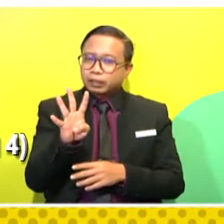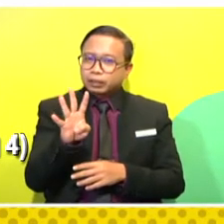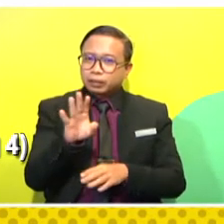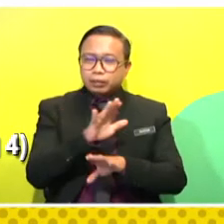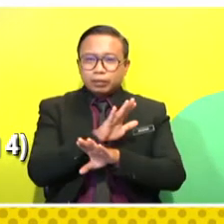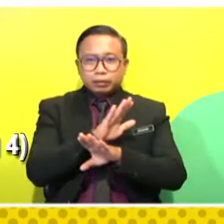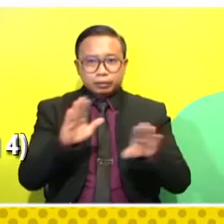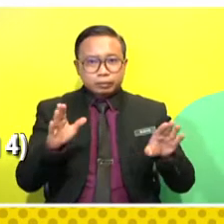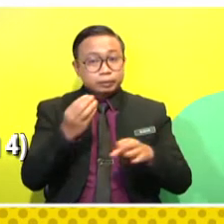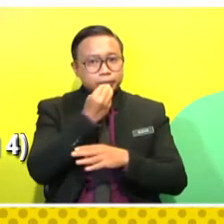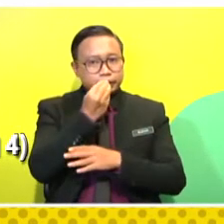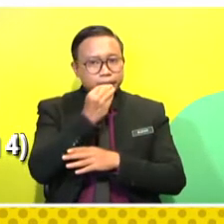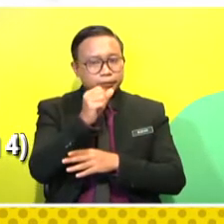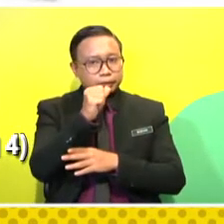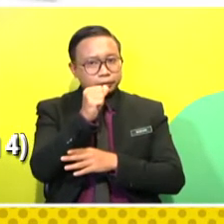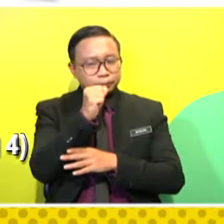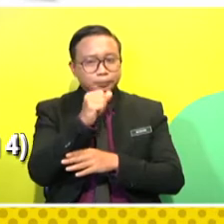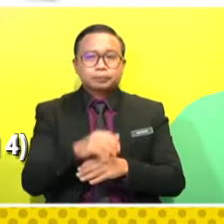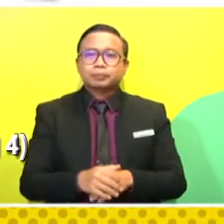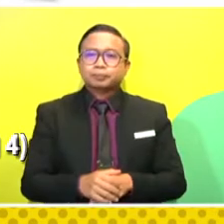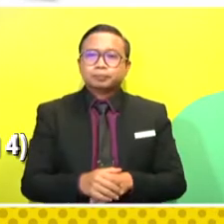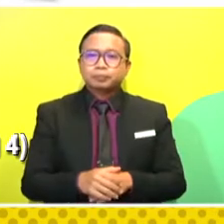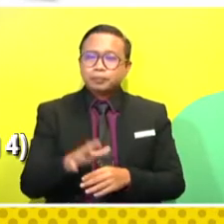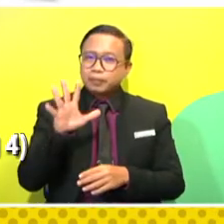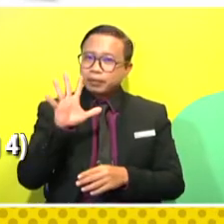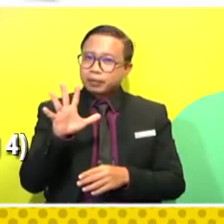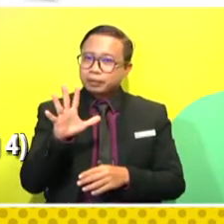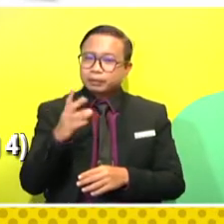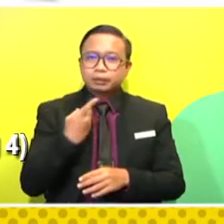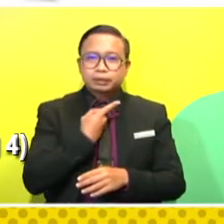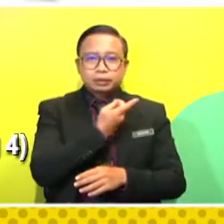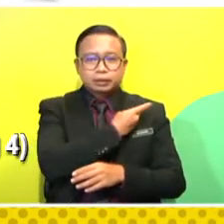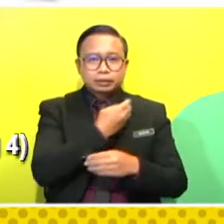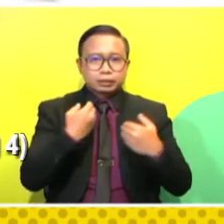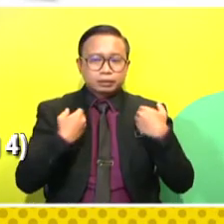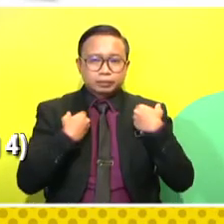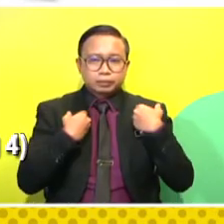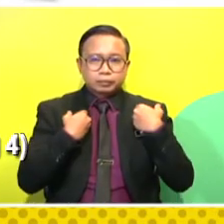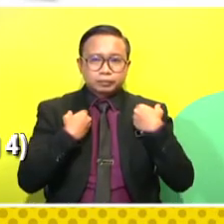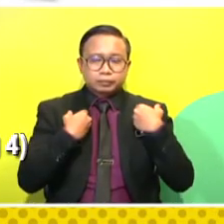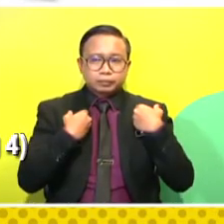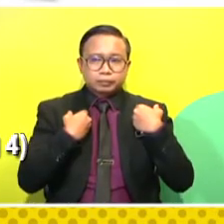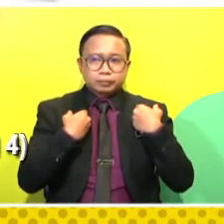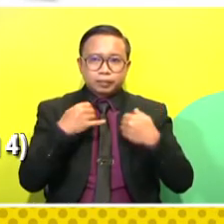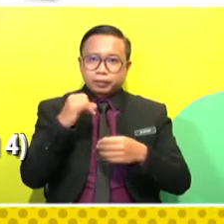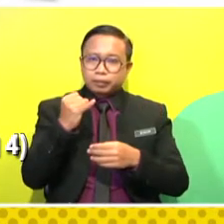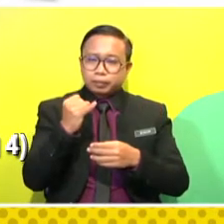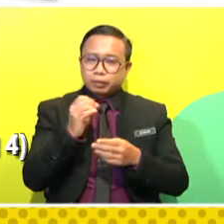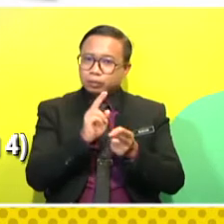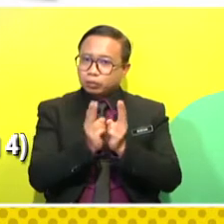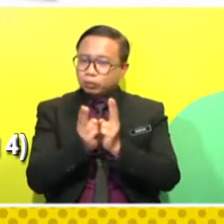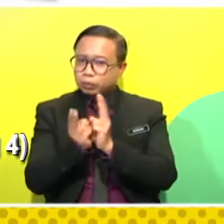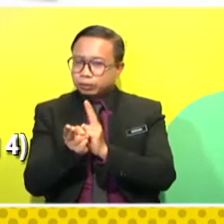dilarang makan dan minum. Yang kelima, cikgu, kita ada kad yang menunjukkan dilarang mengusik sebarang